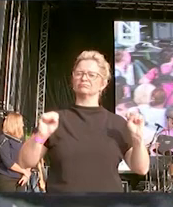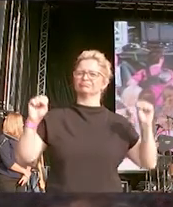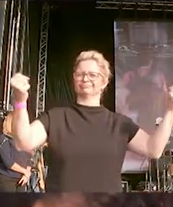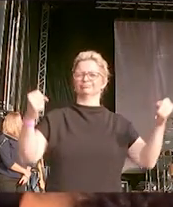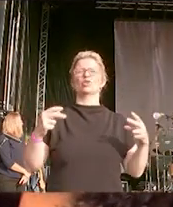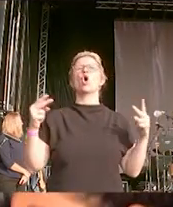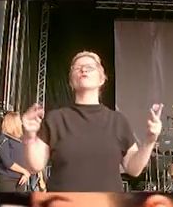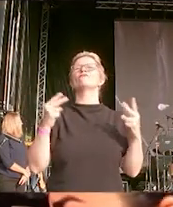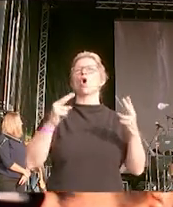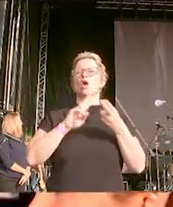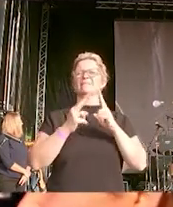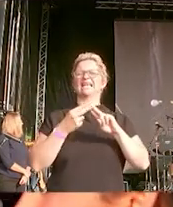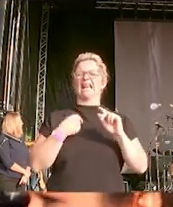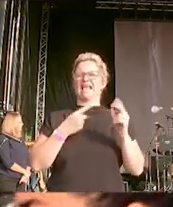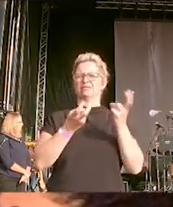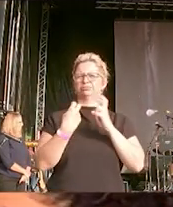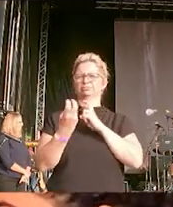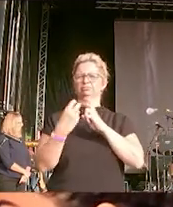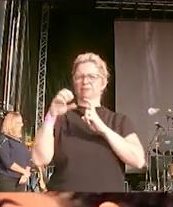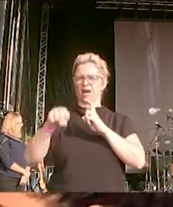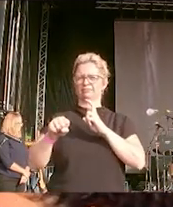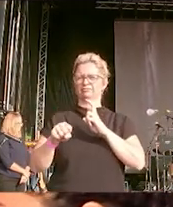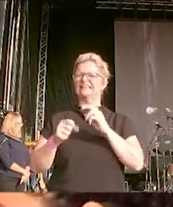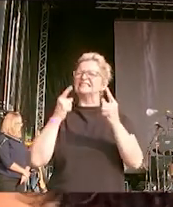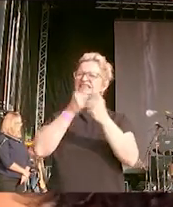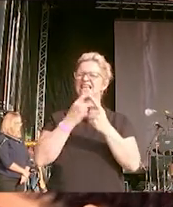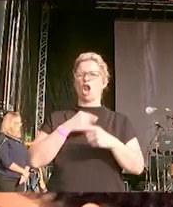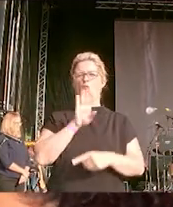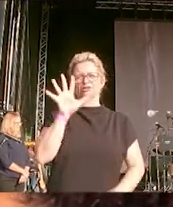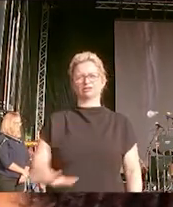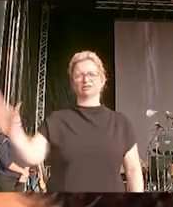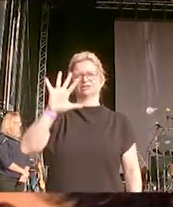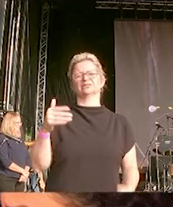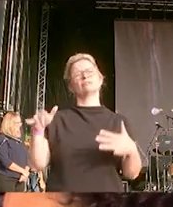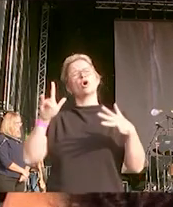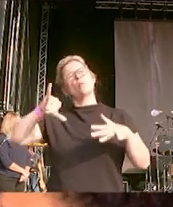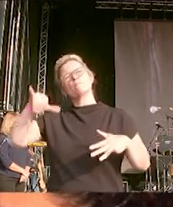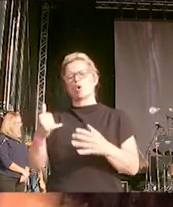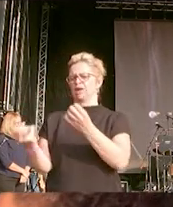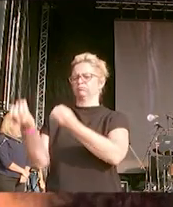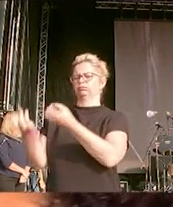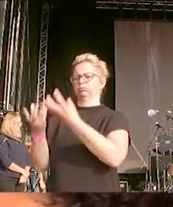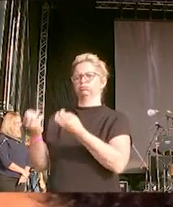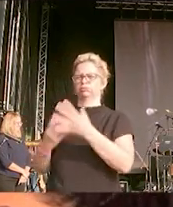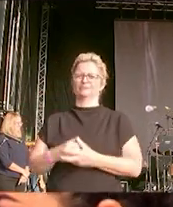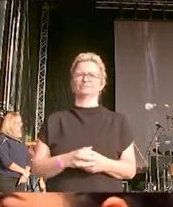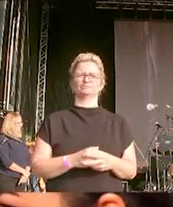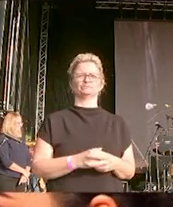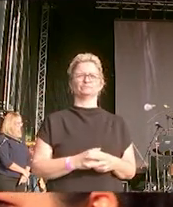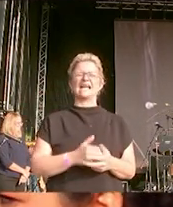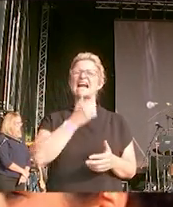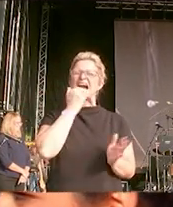um Projekte im Osten zu stärken. Unser Einsatz gegen Rassismus,